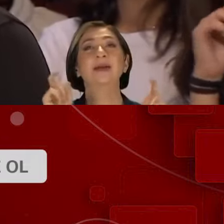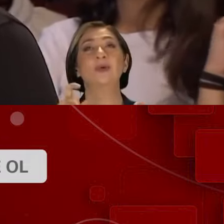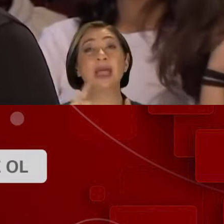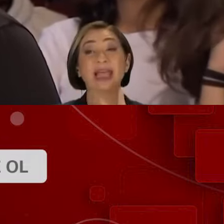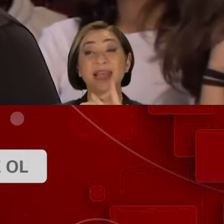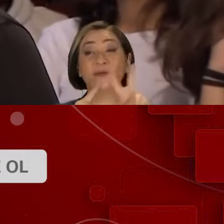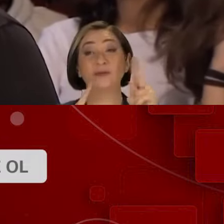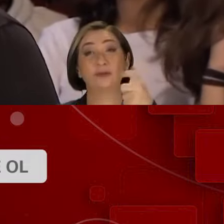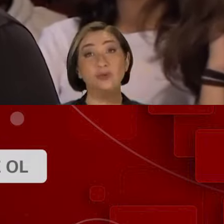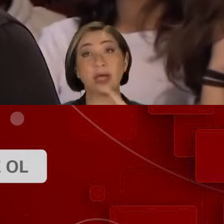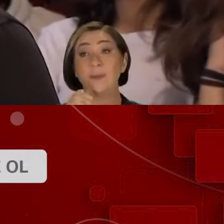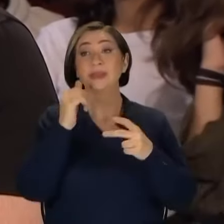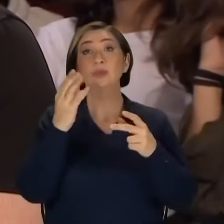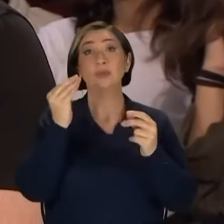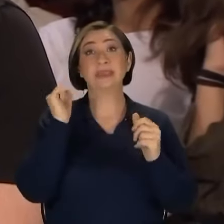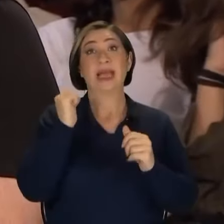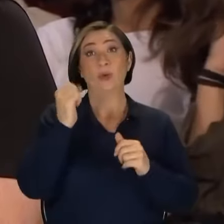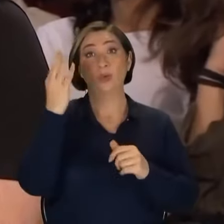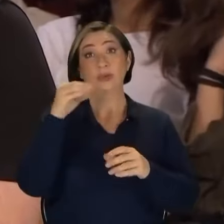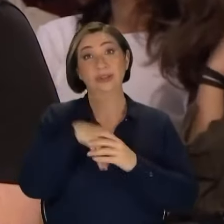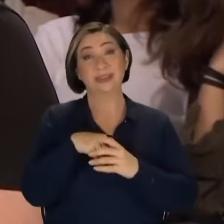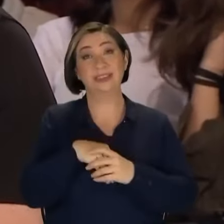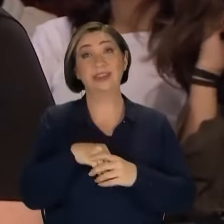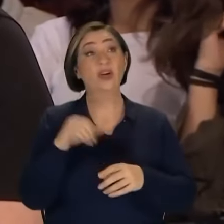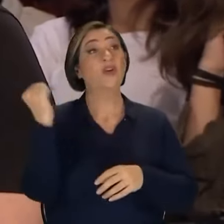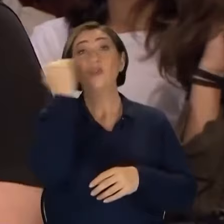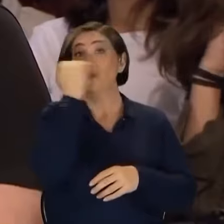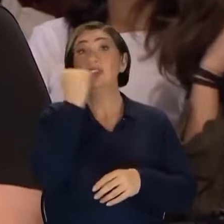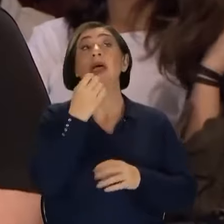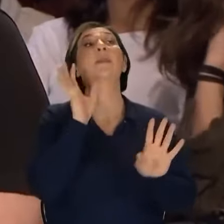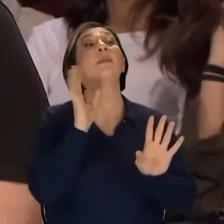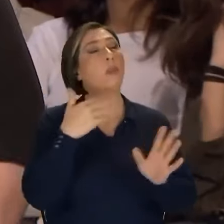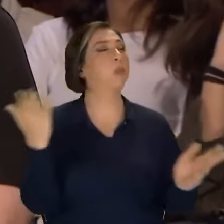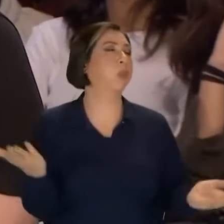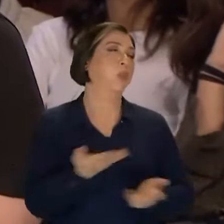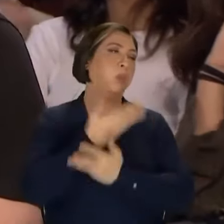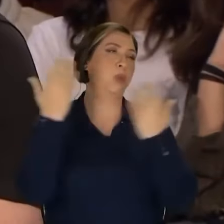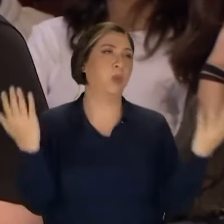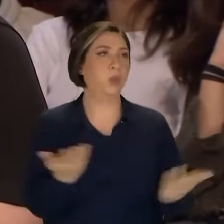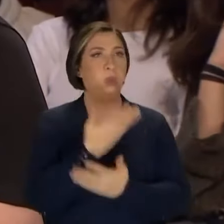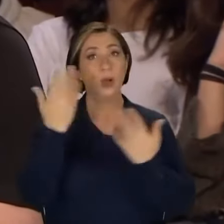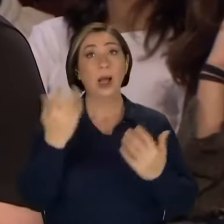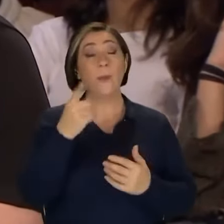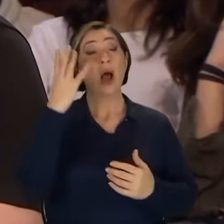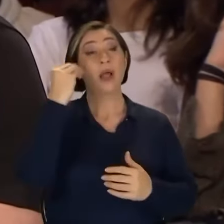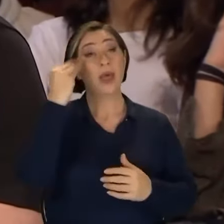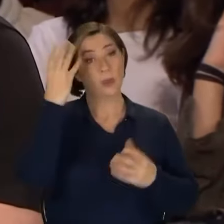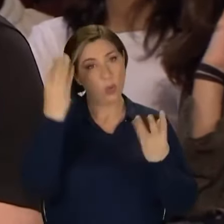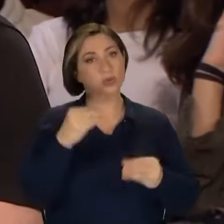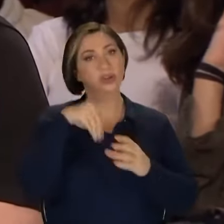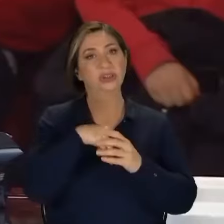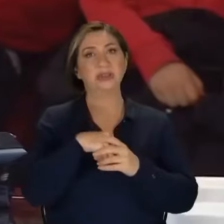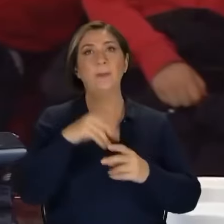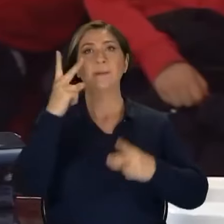Yavuz abinin çok sert olması üzerinedir fırça yemedin mi Çok yedim ama ben bunu çok anlamlı bulduğum için